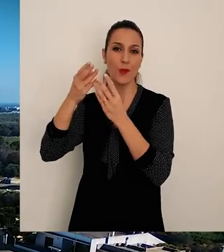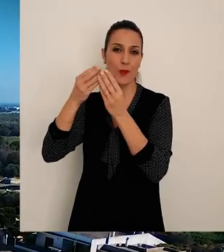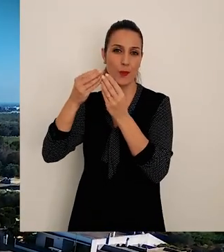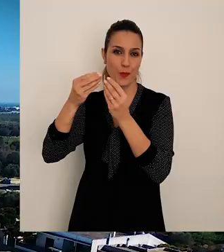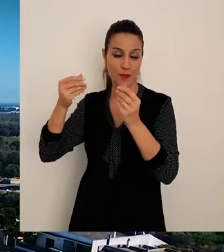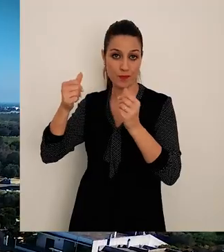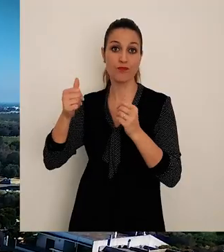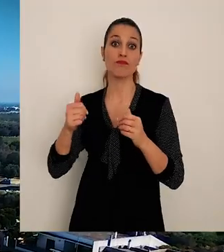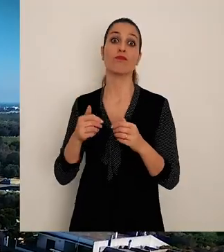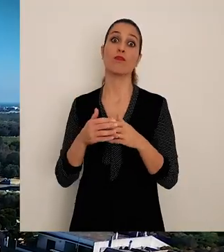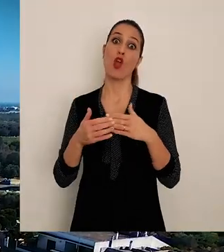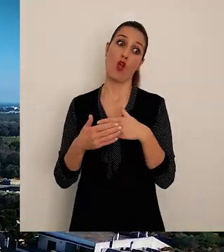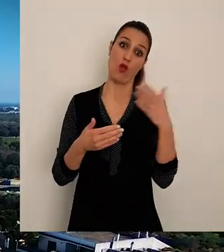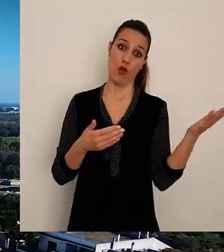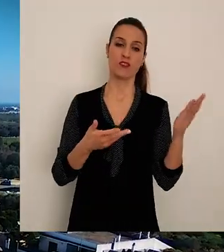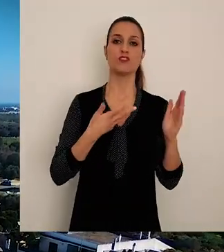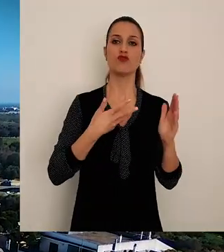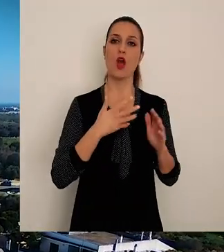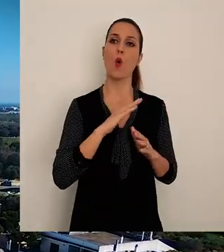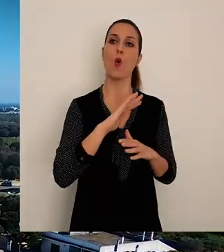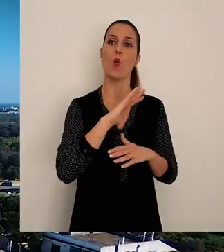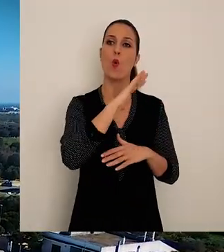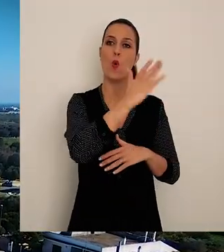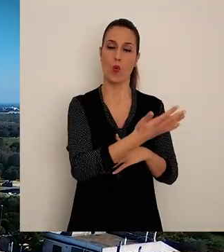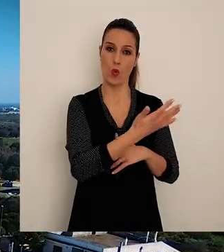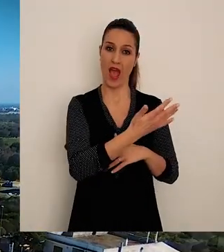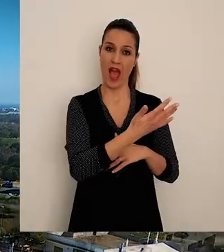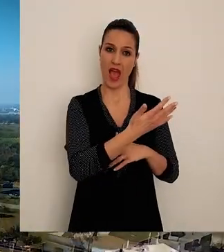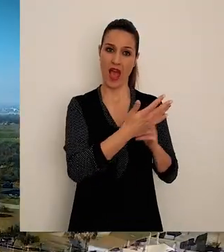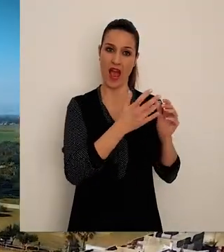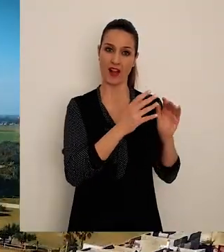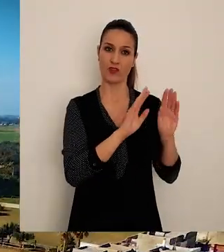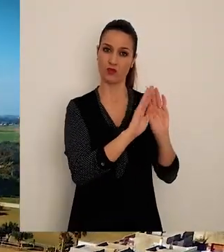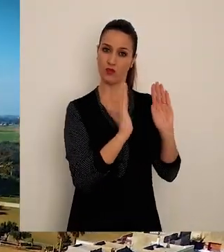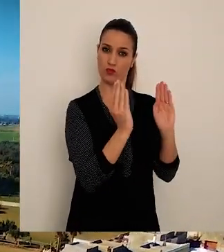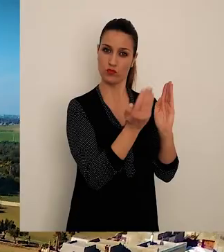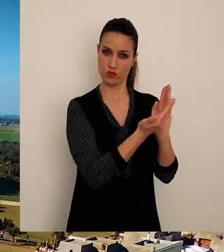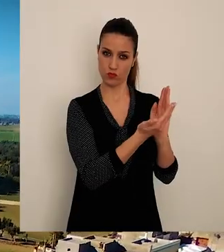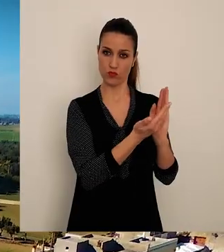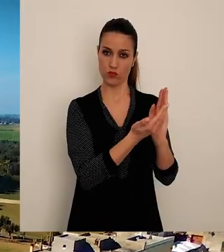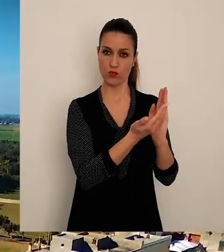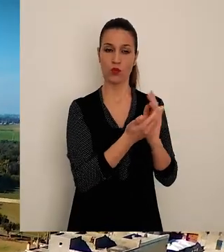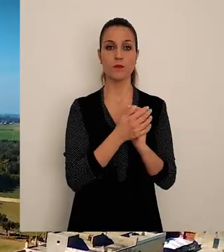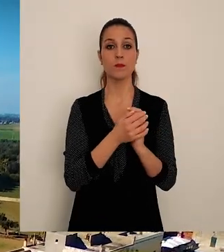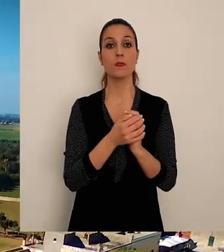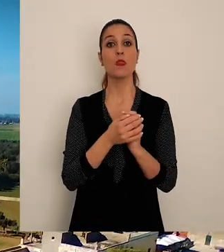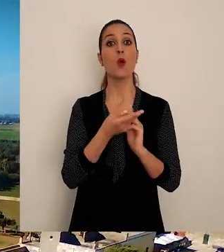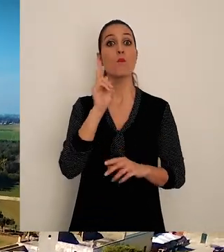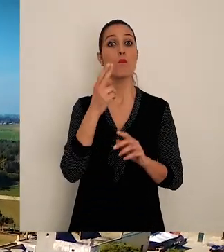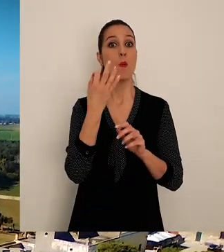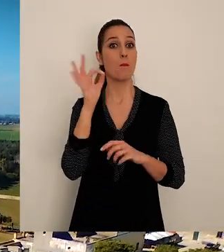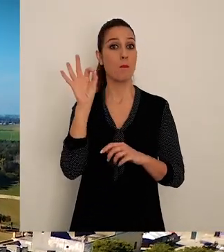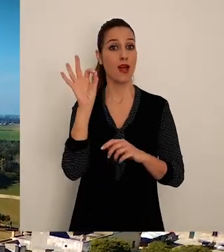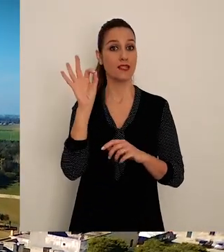Sul lato nord-ovest si può ammirare un alto sperone perfettamente integrato nel corpo del castello. Ancora